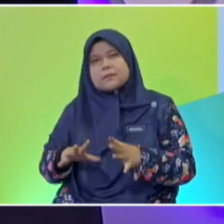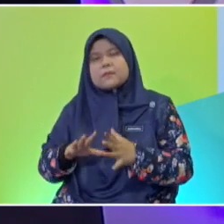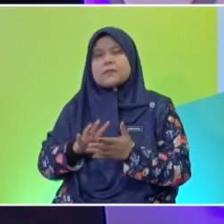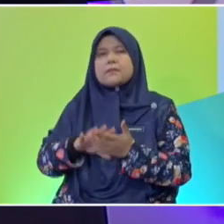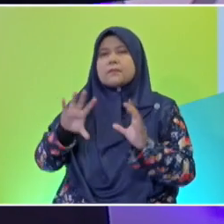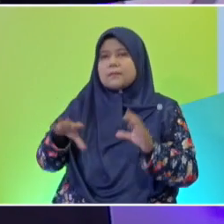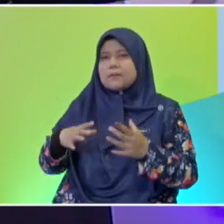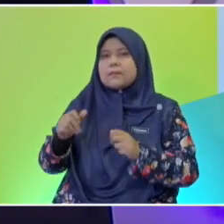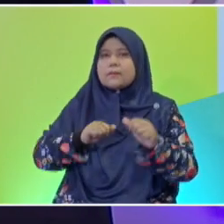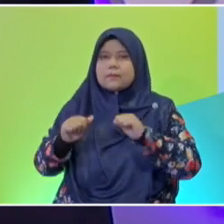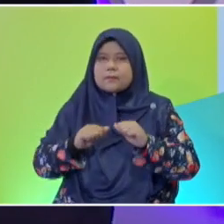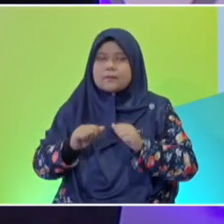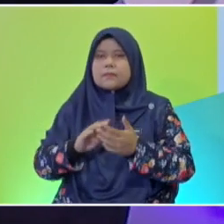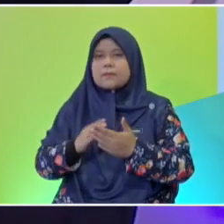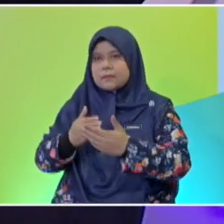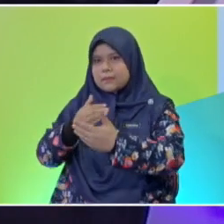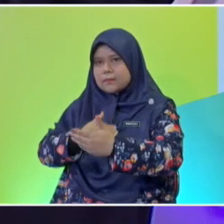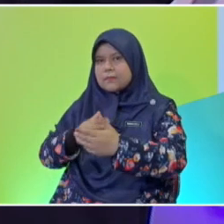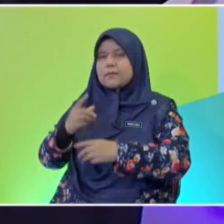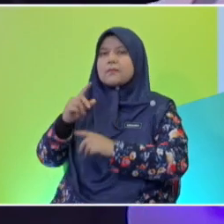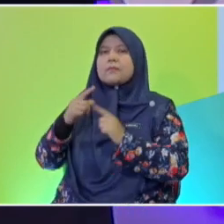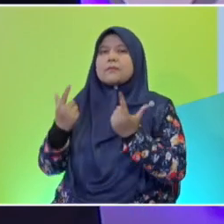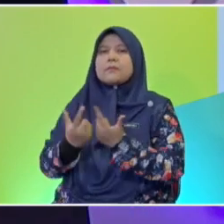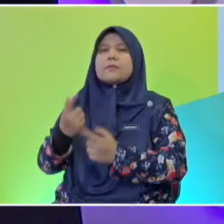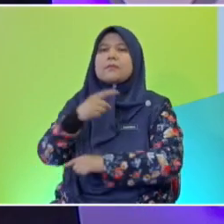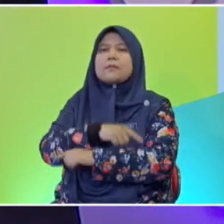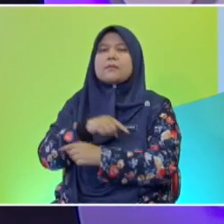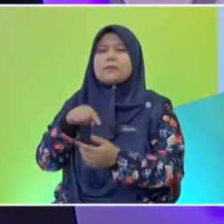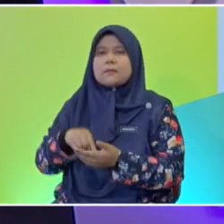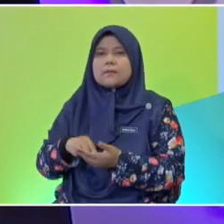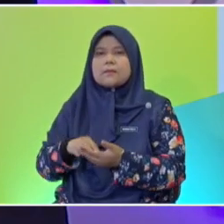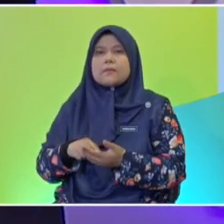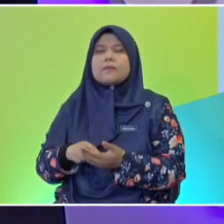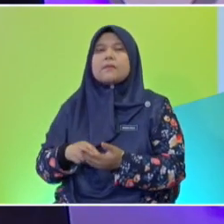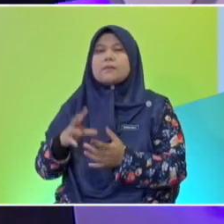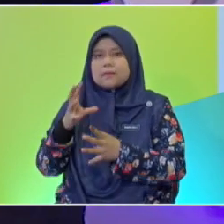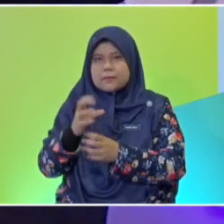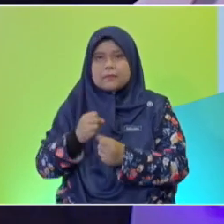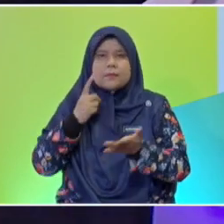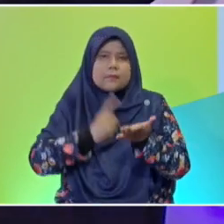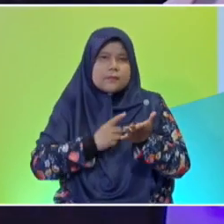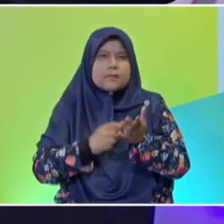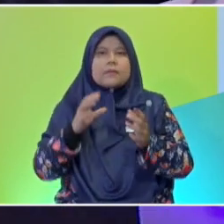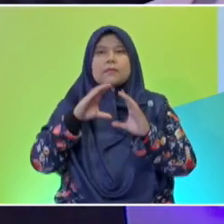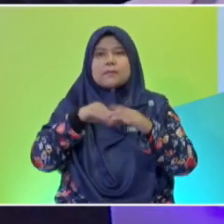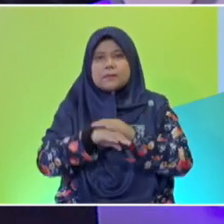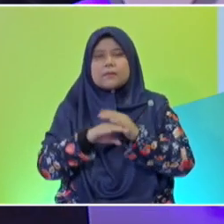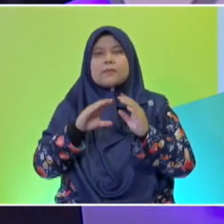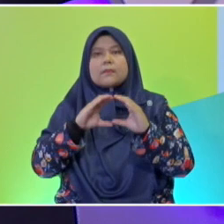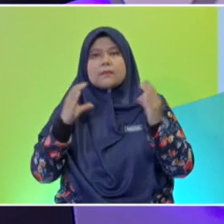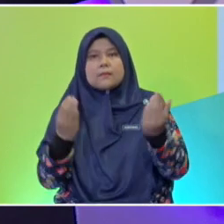ini sebelum bekas saya hari ini bermulialah Oke perbincangan mereka dalam kumpulan Oke